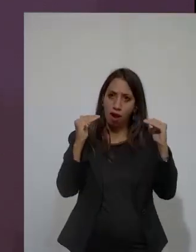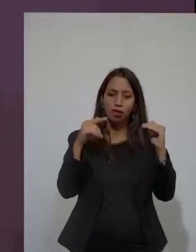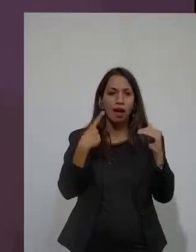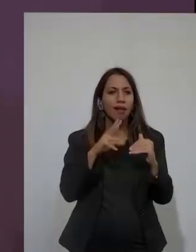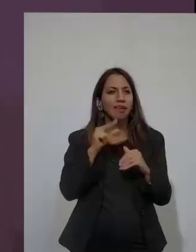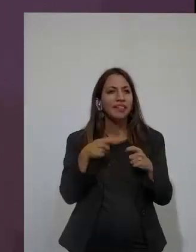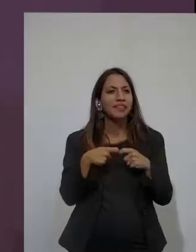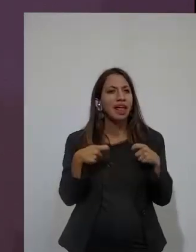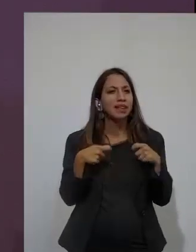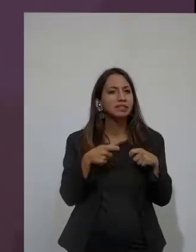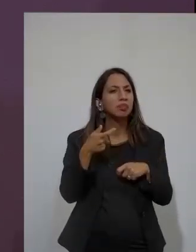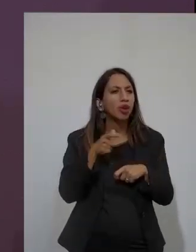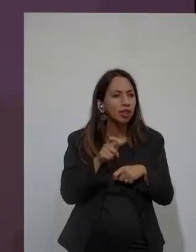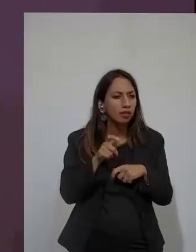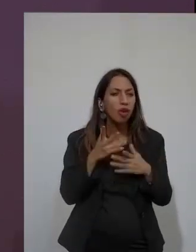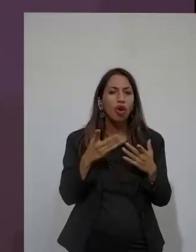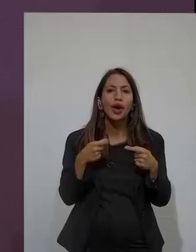perché